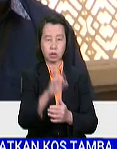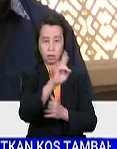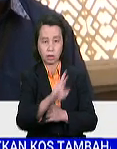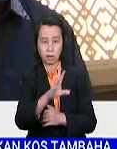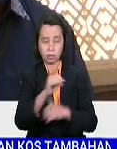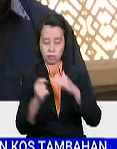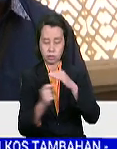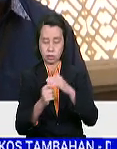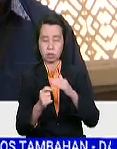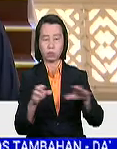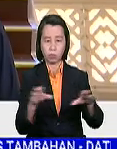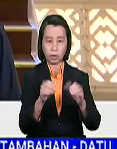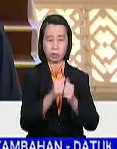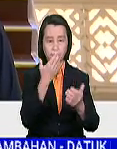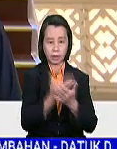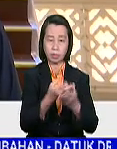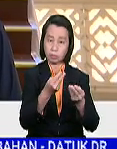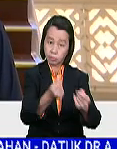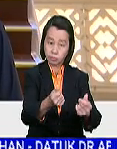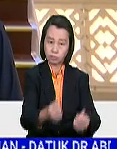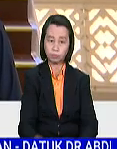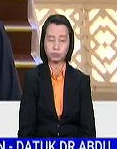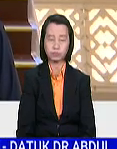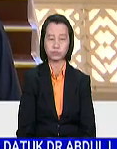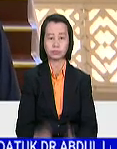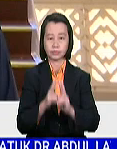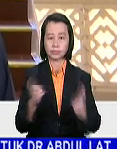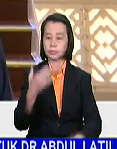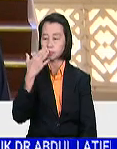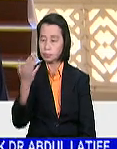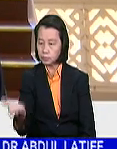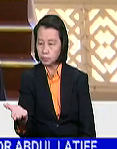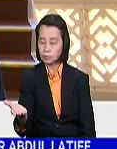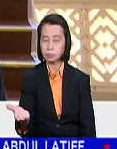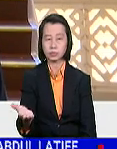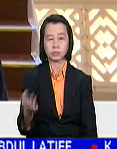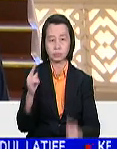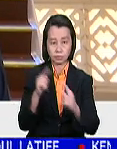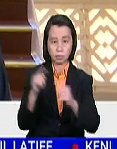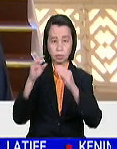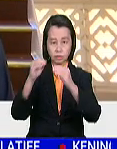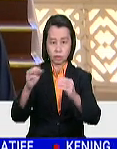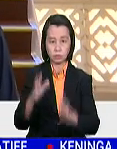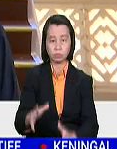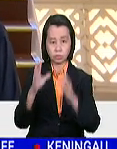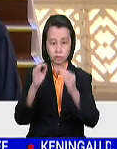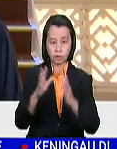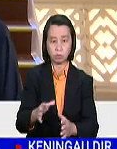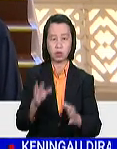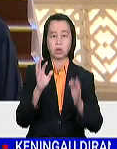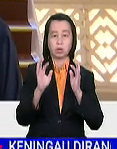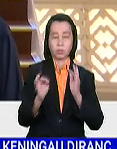negeri dan Tadika ini berjalan dengan lancar Rahmat menghargai dan memberikan penghargaan kepada guru-guru kita nih Walaupun